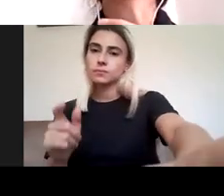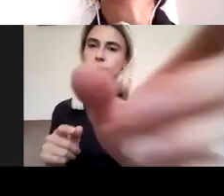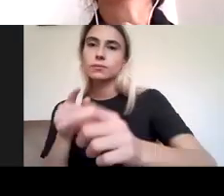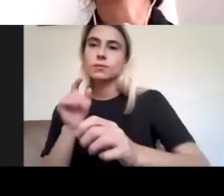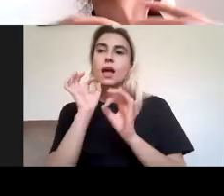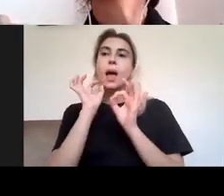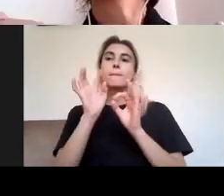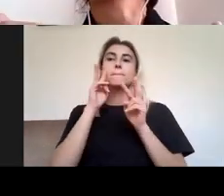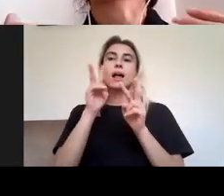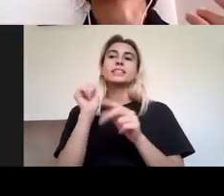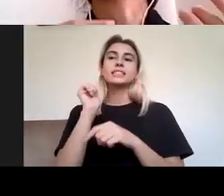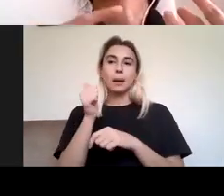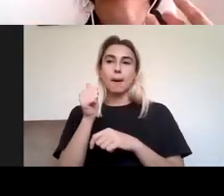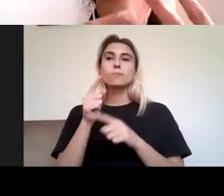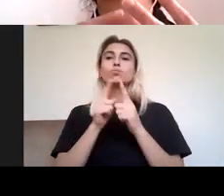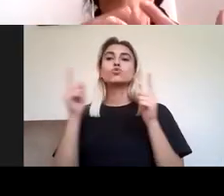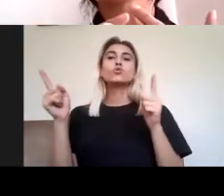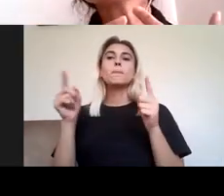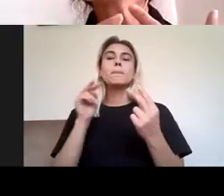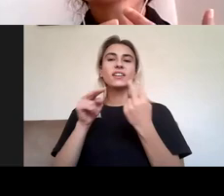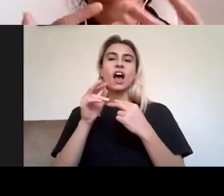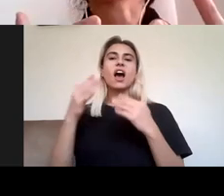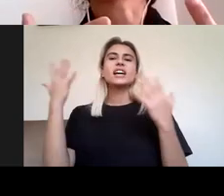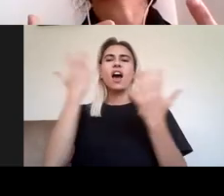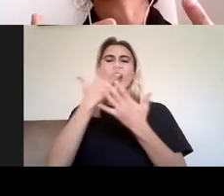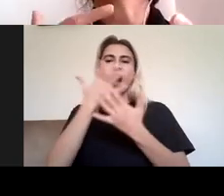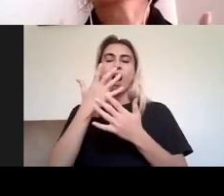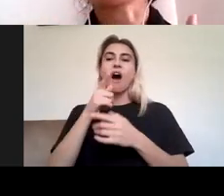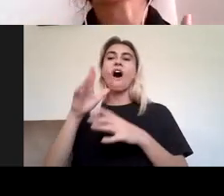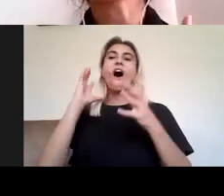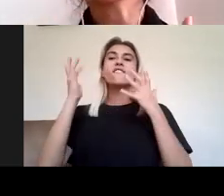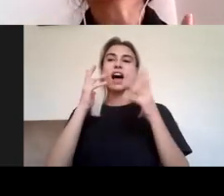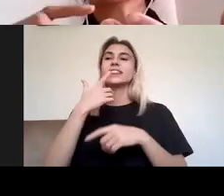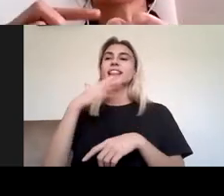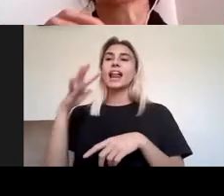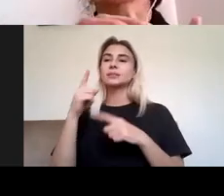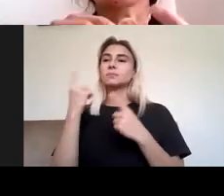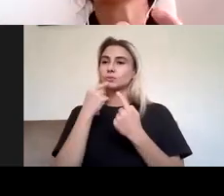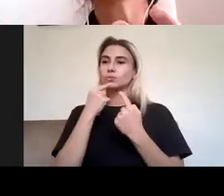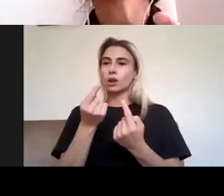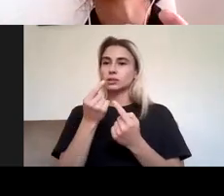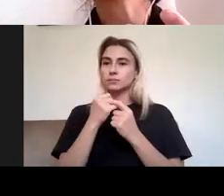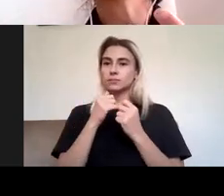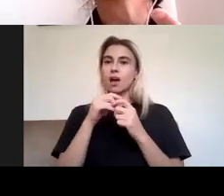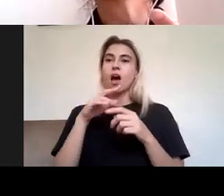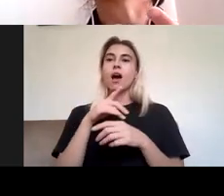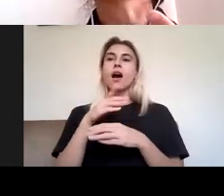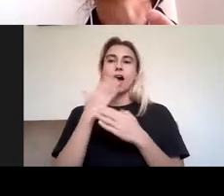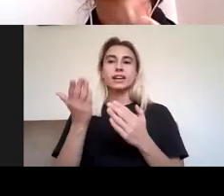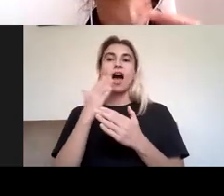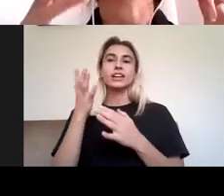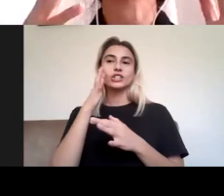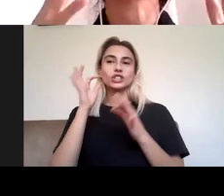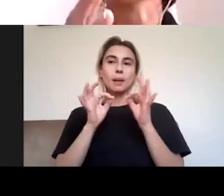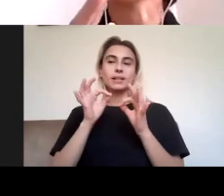Çünkü baktığınızda uzun mesafede kara, hava, deniz temel modlarımız ve demiryolu var ki bunlar ayrı ayrı incelenmesi gereken